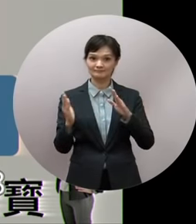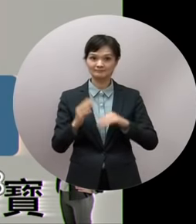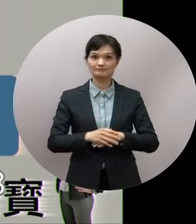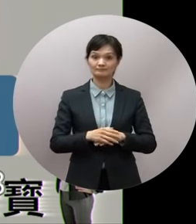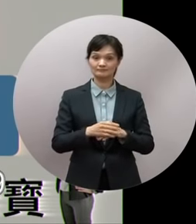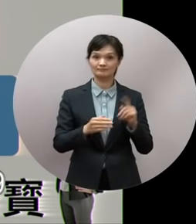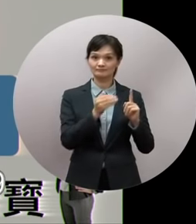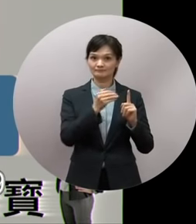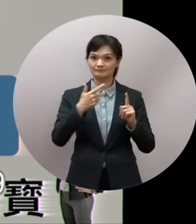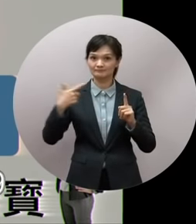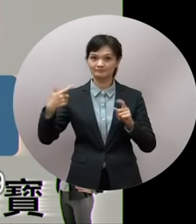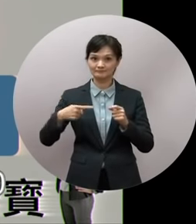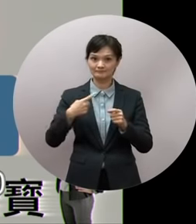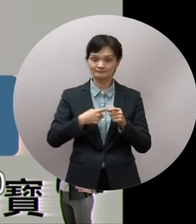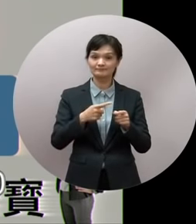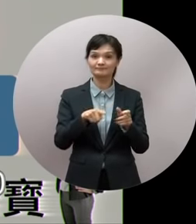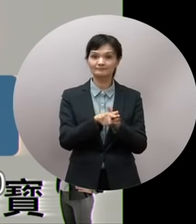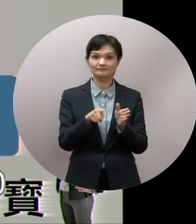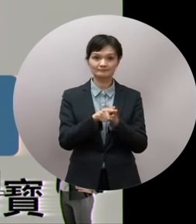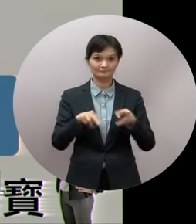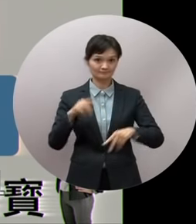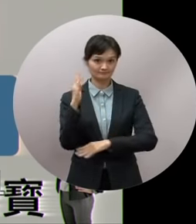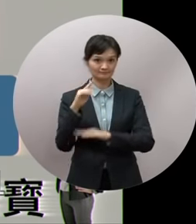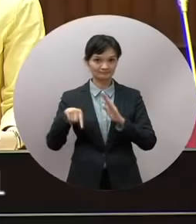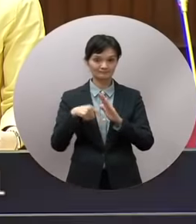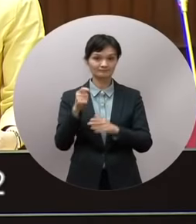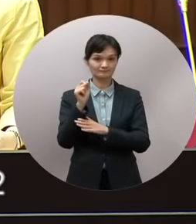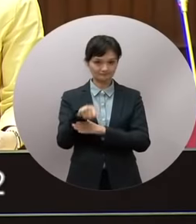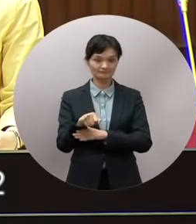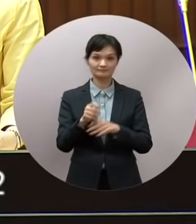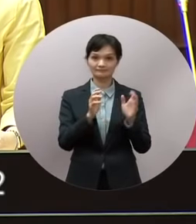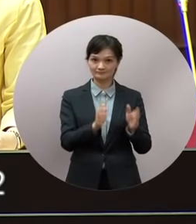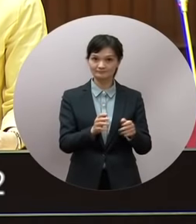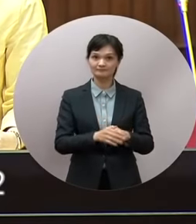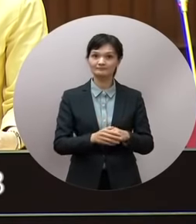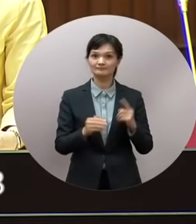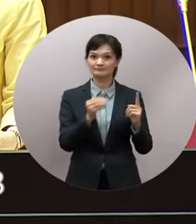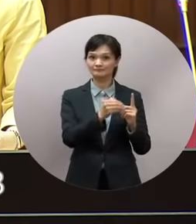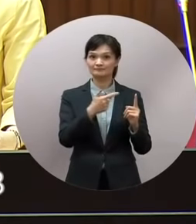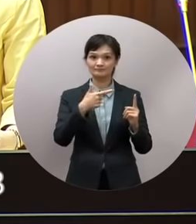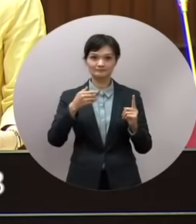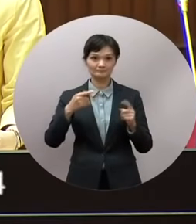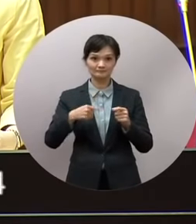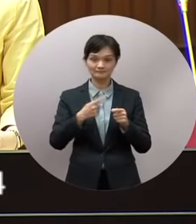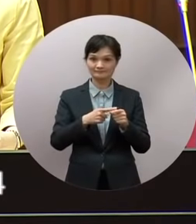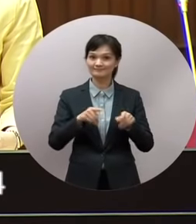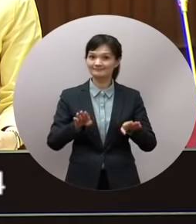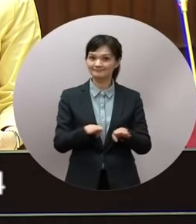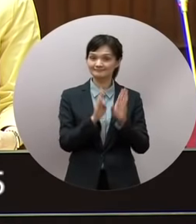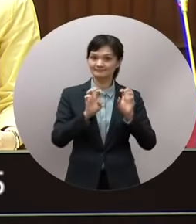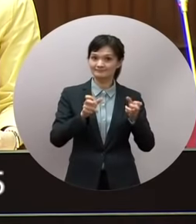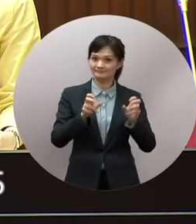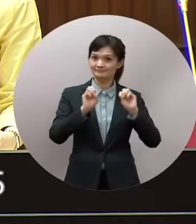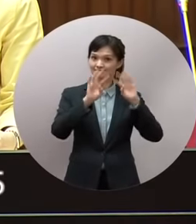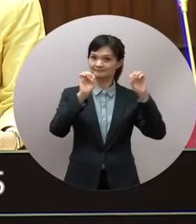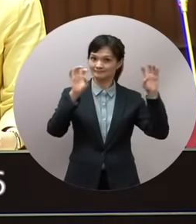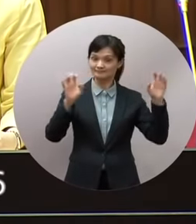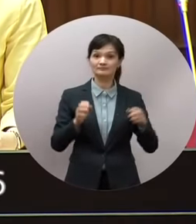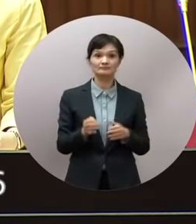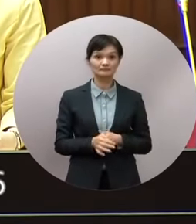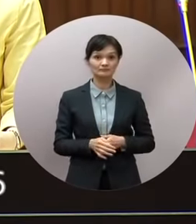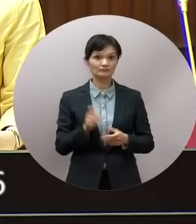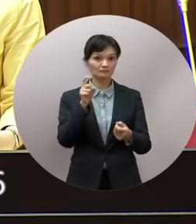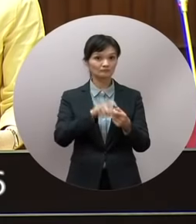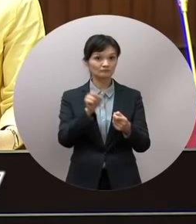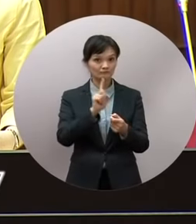准设立来新建。那在1969年的时候开始播音，那它目的是对加强对中国传